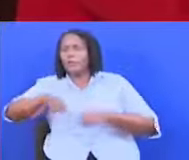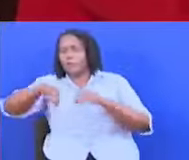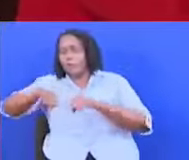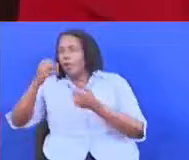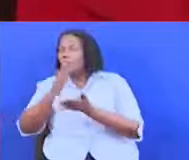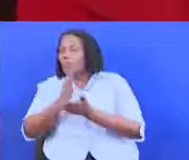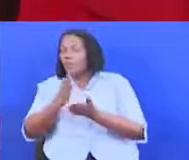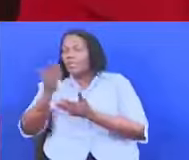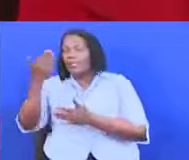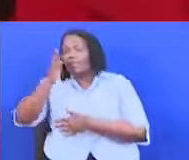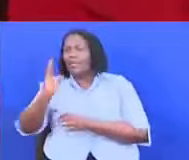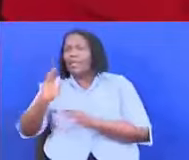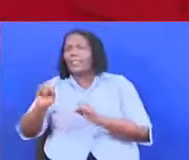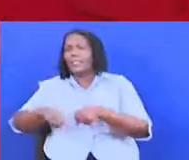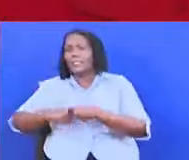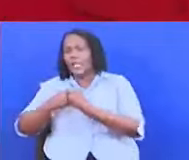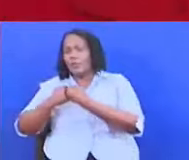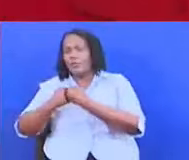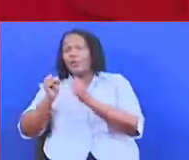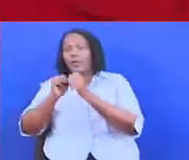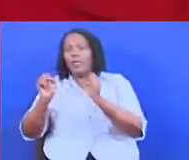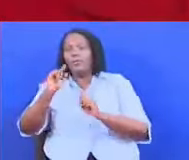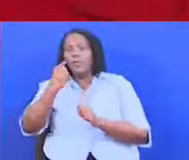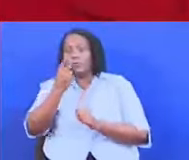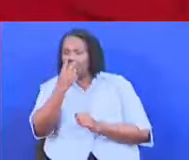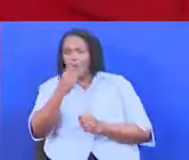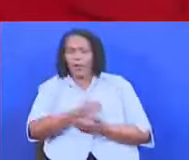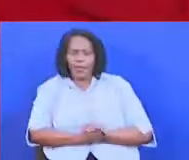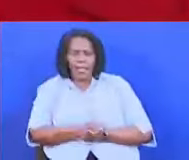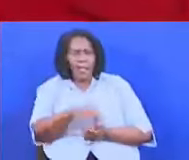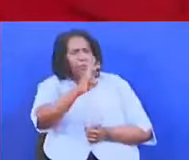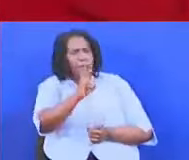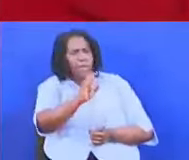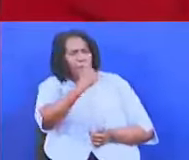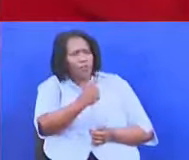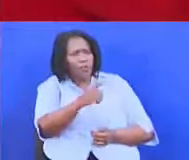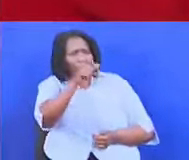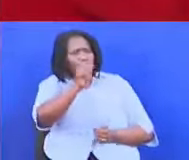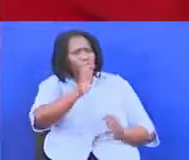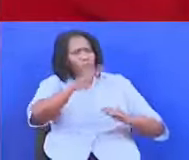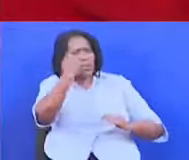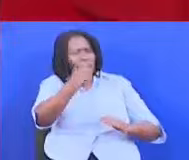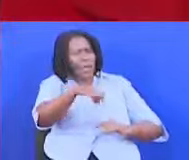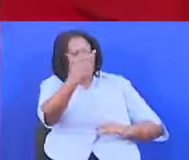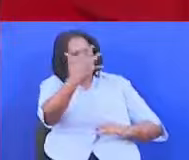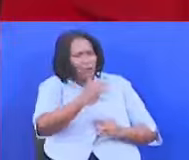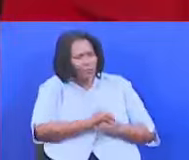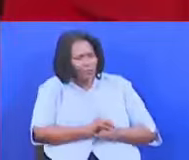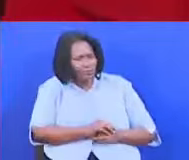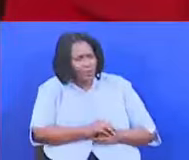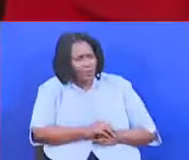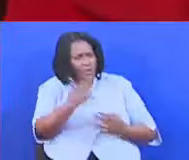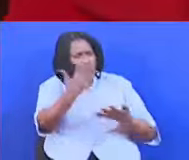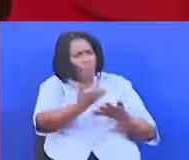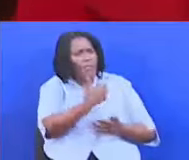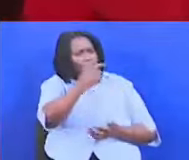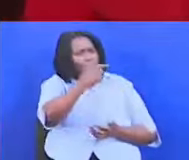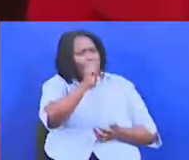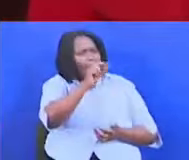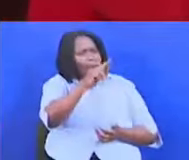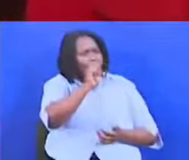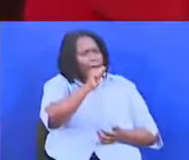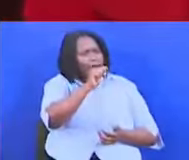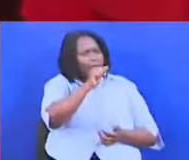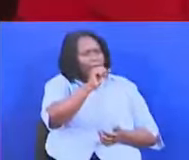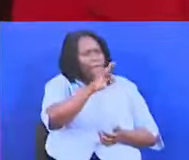inayo katika kuongeza. Lakini tuangalie hivi, wilaya moja yenye watu zaidi ya 500 kuwa na tarafa moja, kata ina